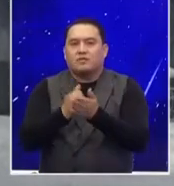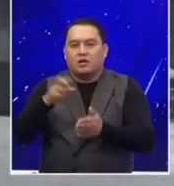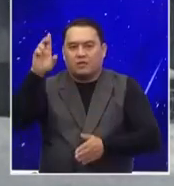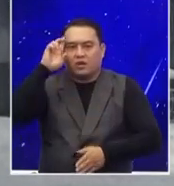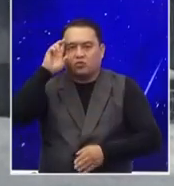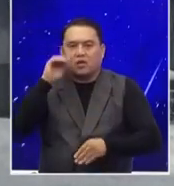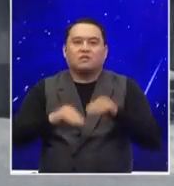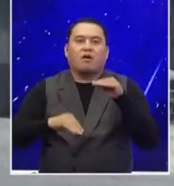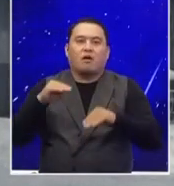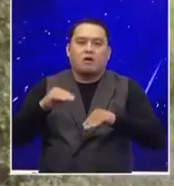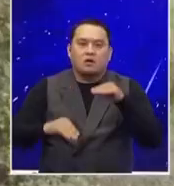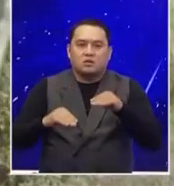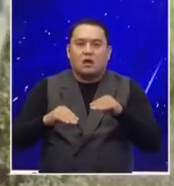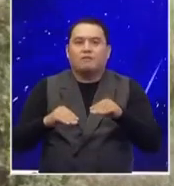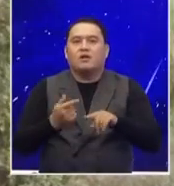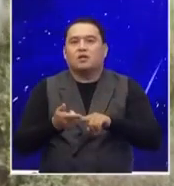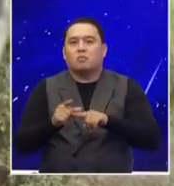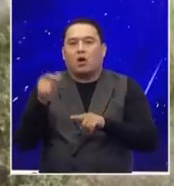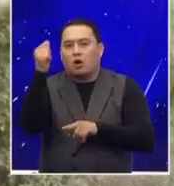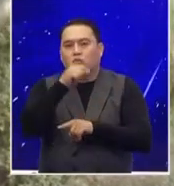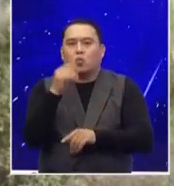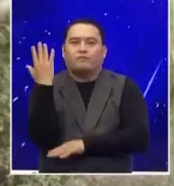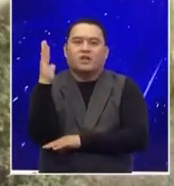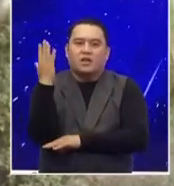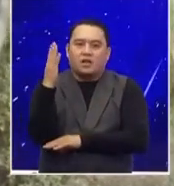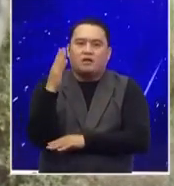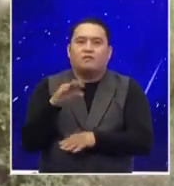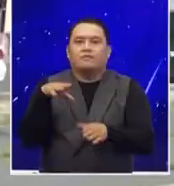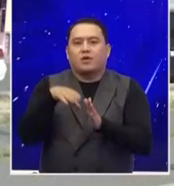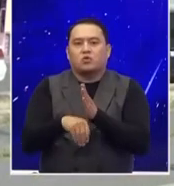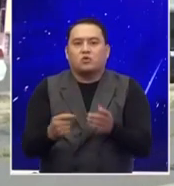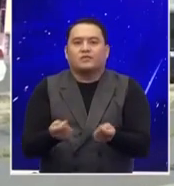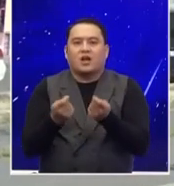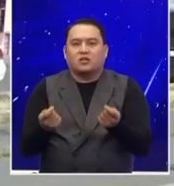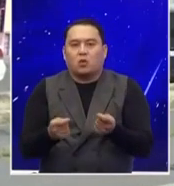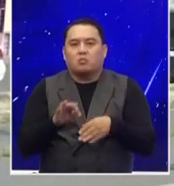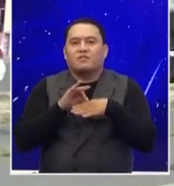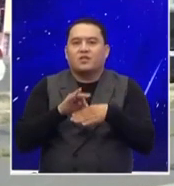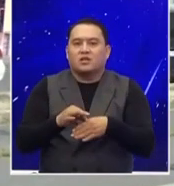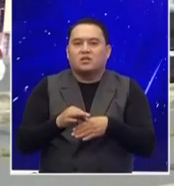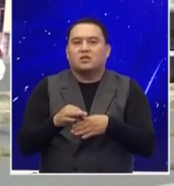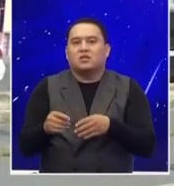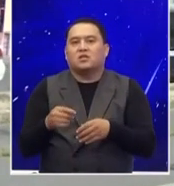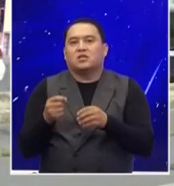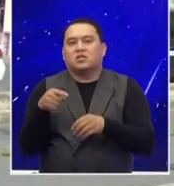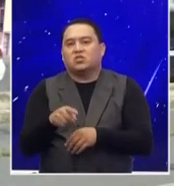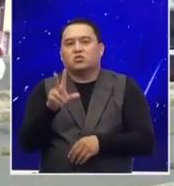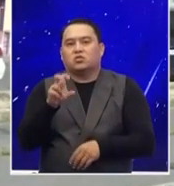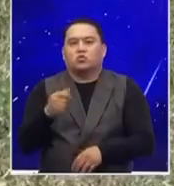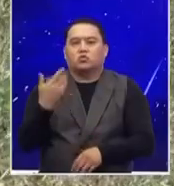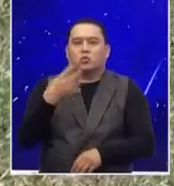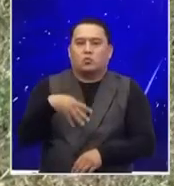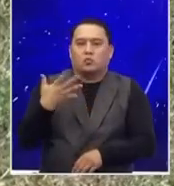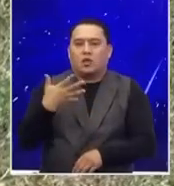поставленная главой государства. В нынешнем году посадка деревьев в виде семян и рассады проведена на площади